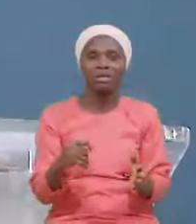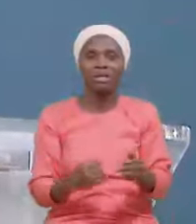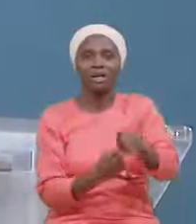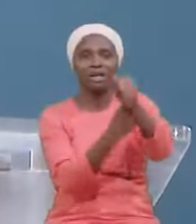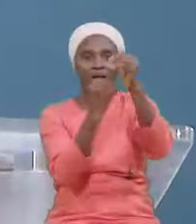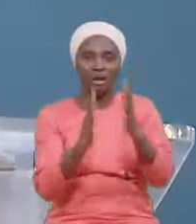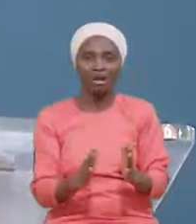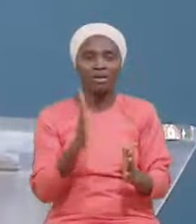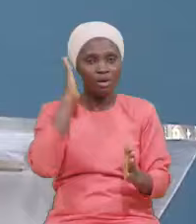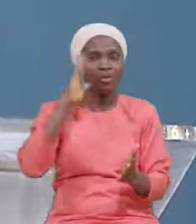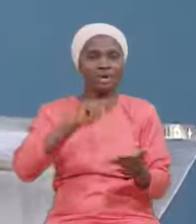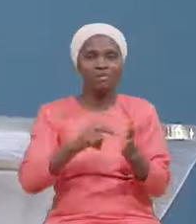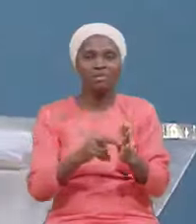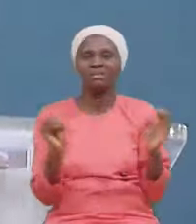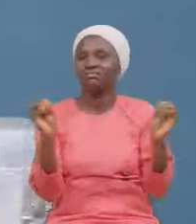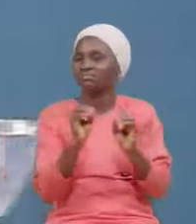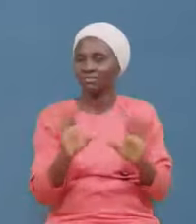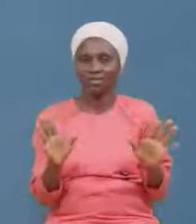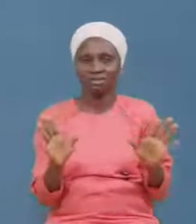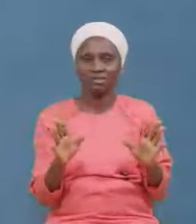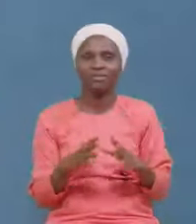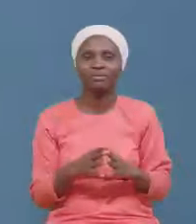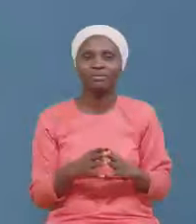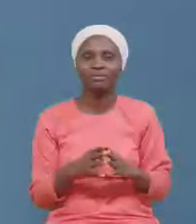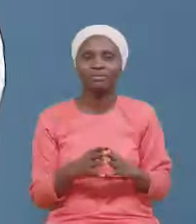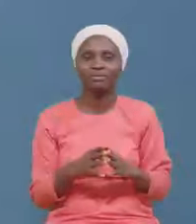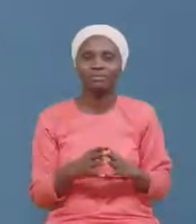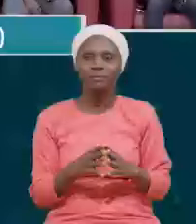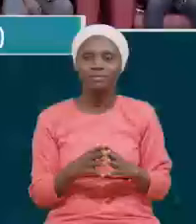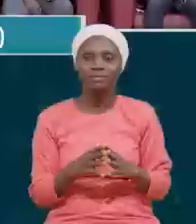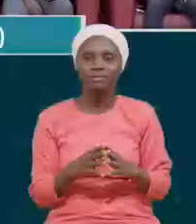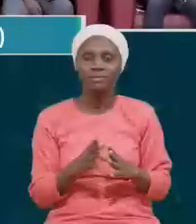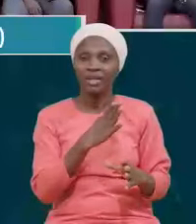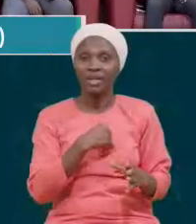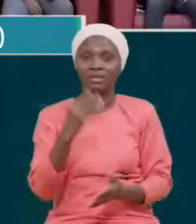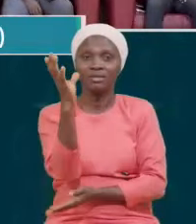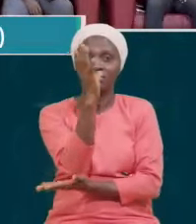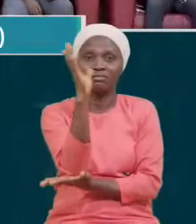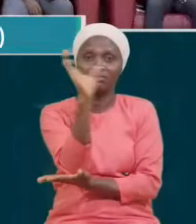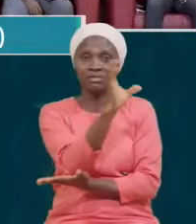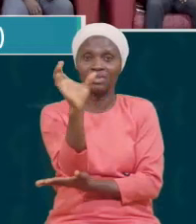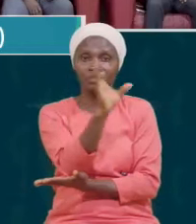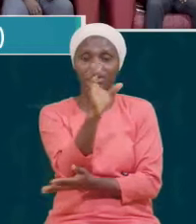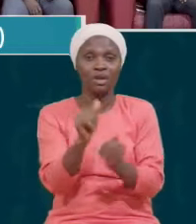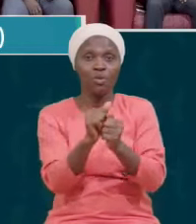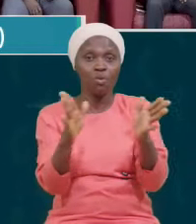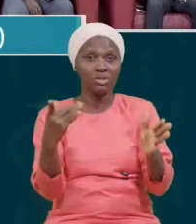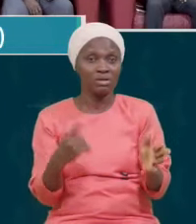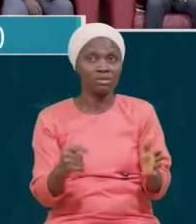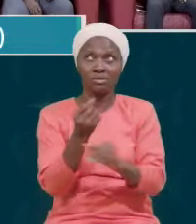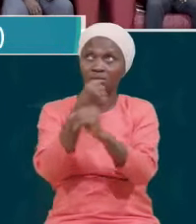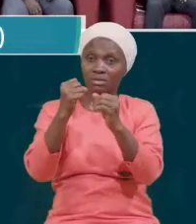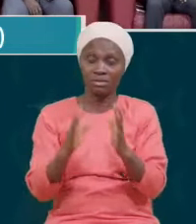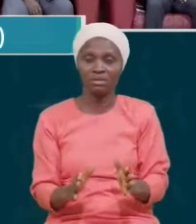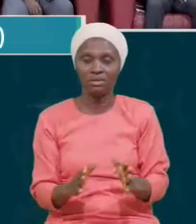nothing. న్యాయవాది అయిన వాడు లేకుండా క్రిస్మస్ అనే భావమే లేదు. And Christmas without the Savior, అలాగే రక్షకుడు